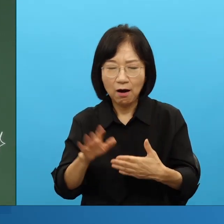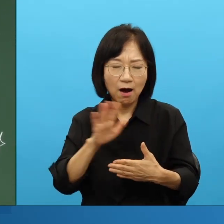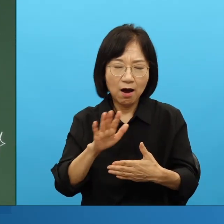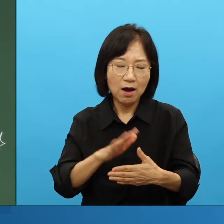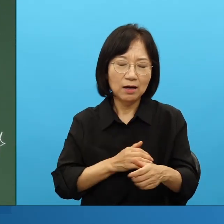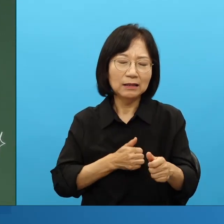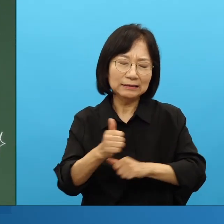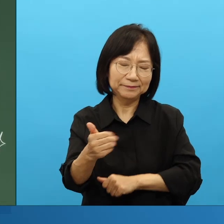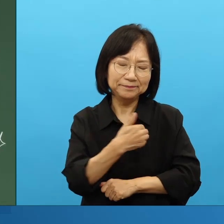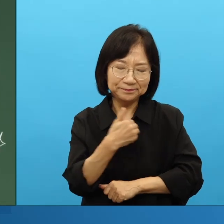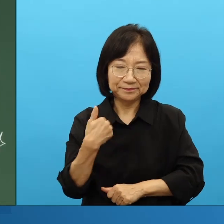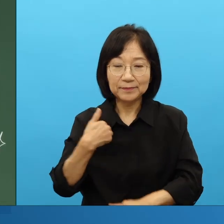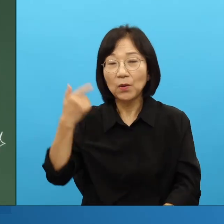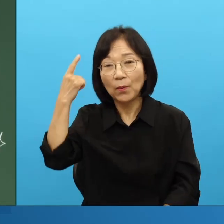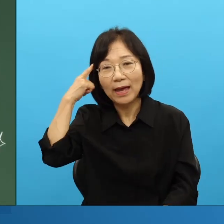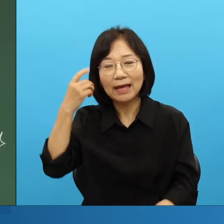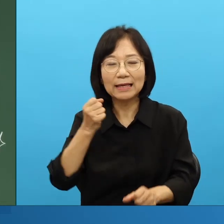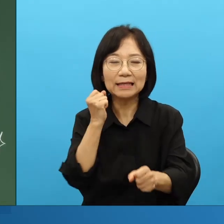있잖아요.